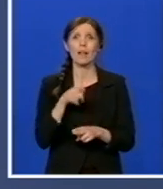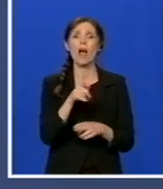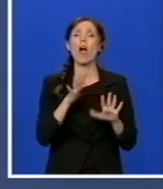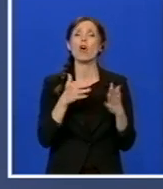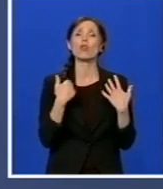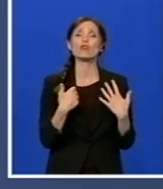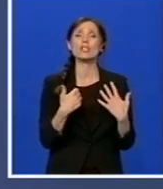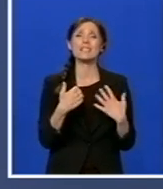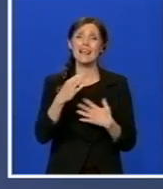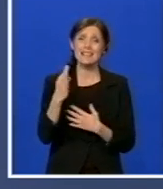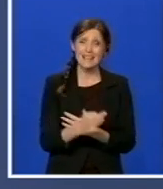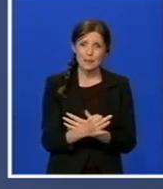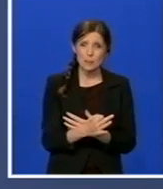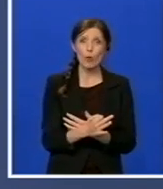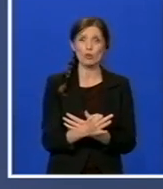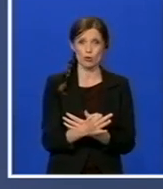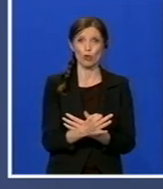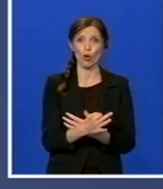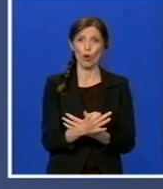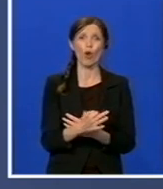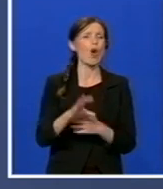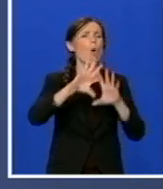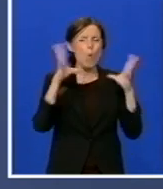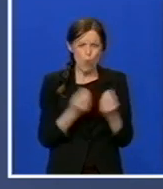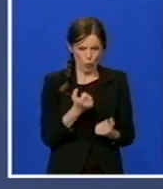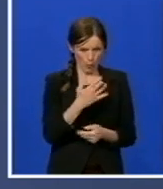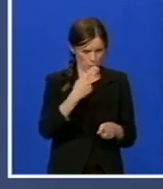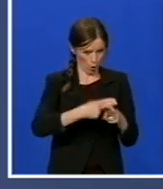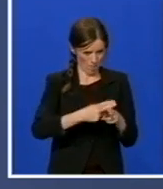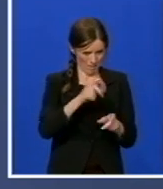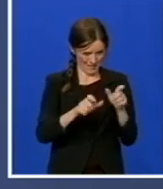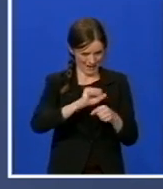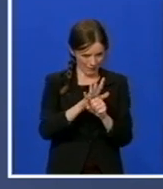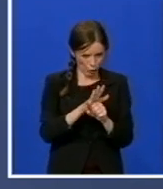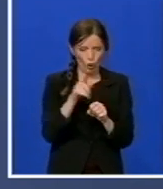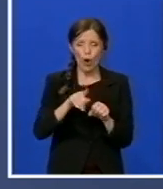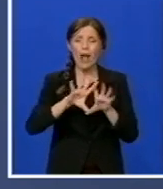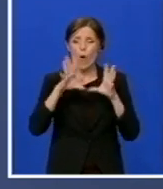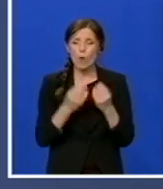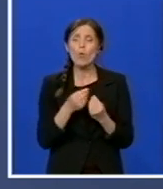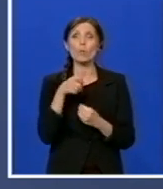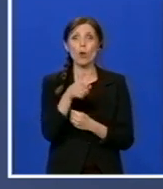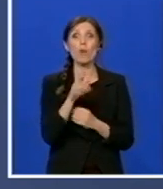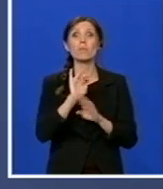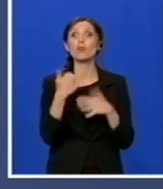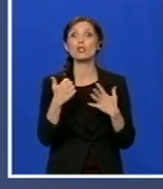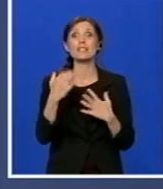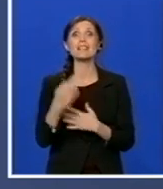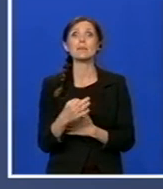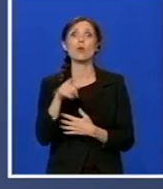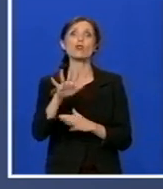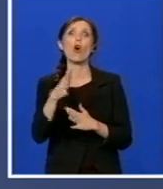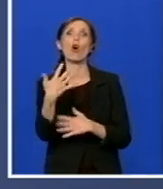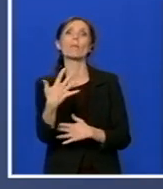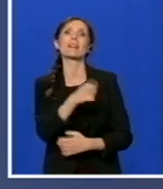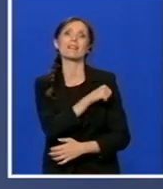u uzrasnoj grupi do 50 godina. Znači vidimo jednu uzrasnu distribuciju koja je pomerena u